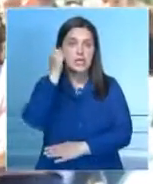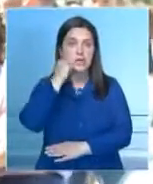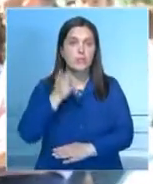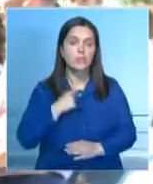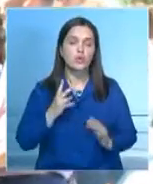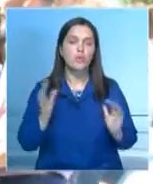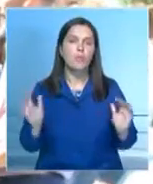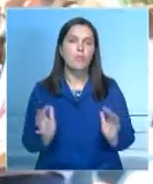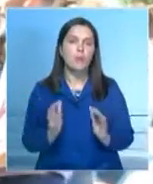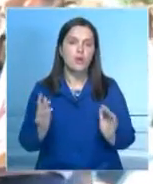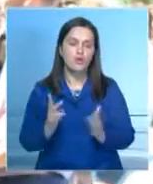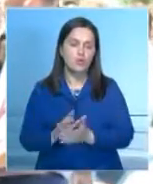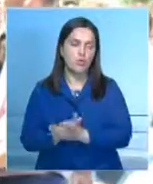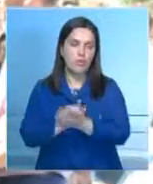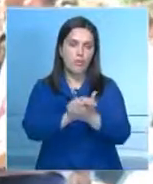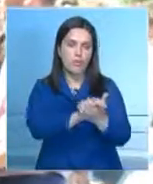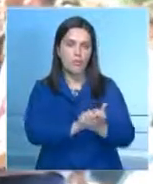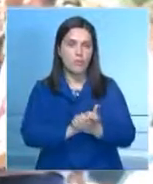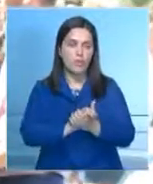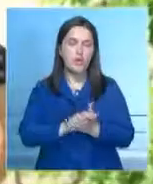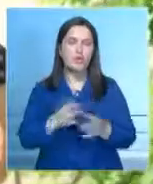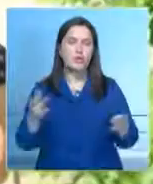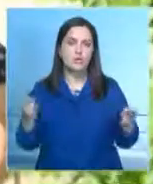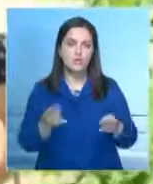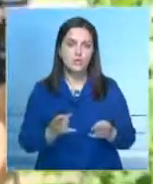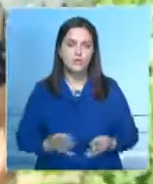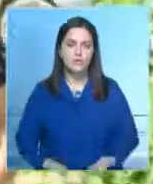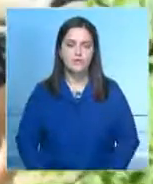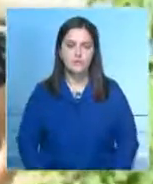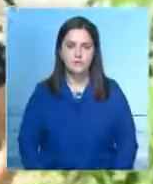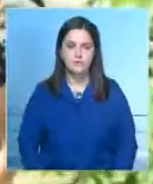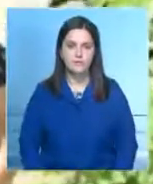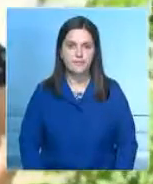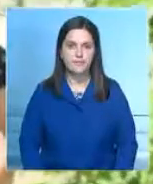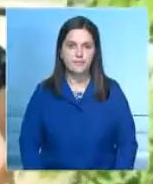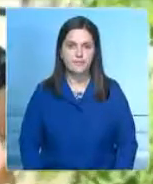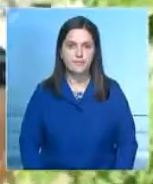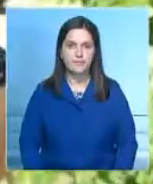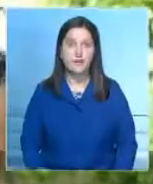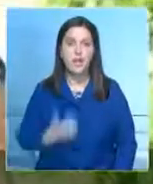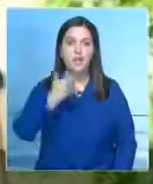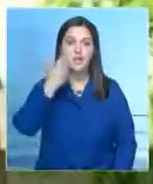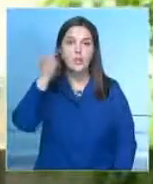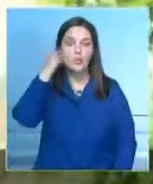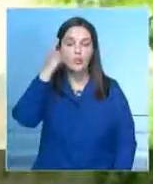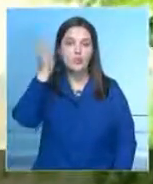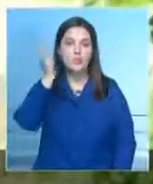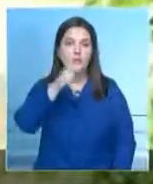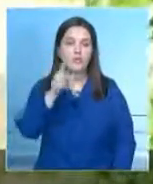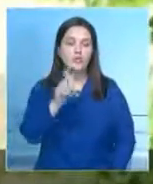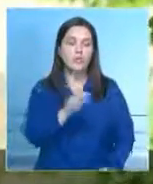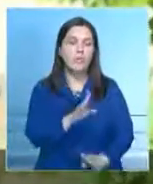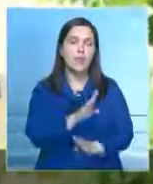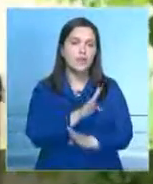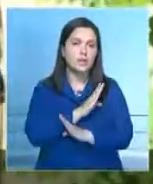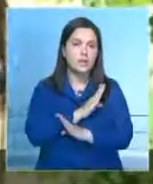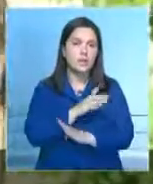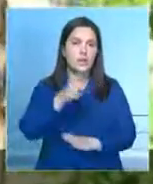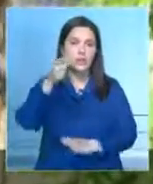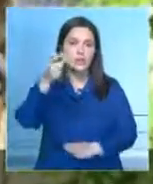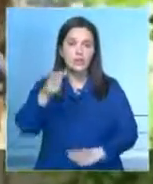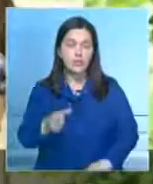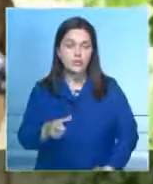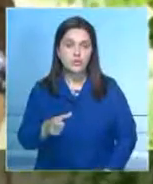беречь этот мир всеми силами. Когда вот это все узнали, что погибли люди,